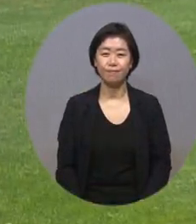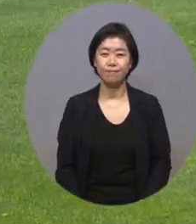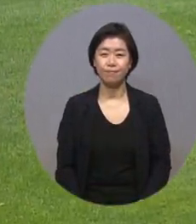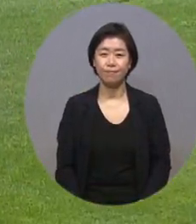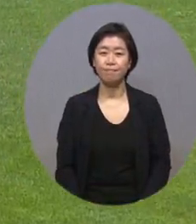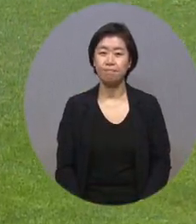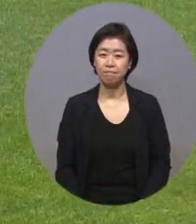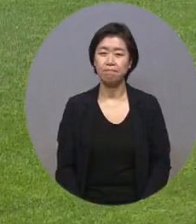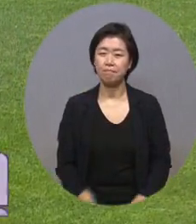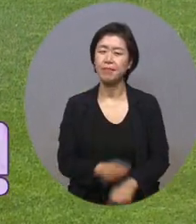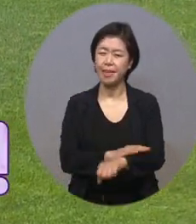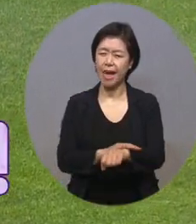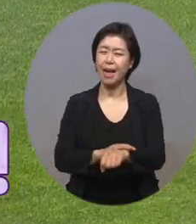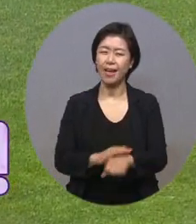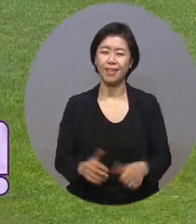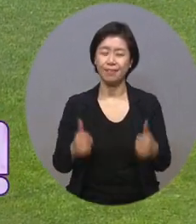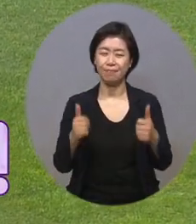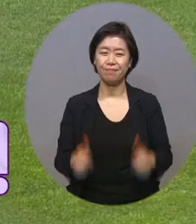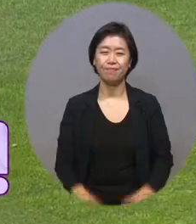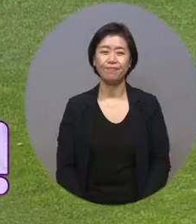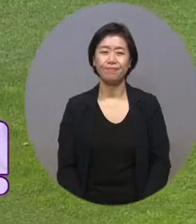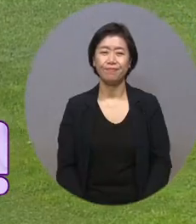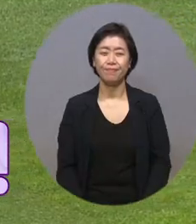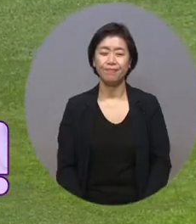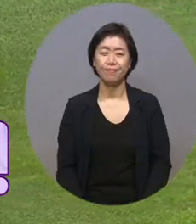오 나이스! 어 됐어 됐어!